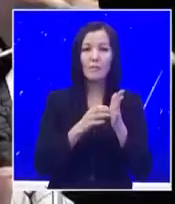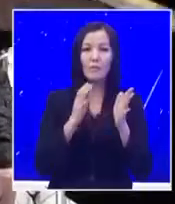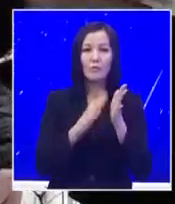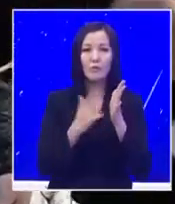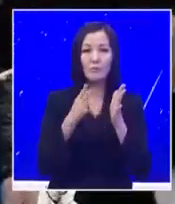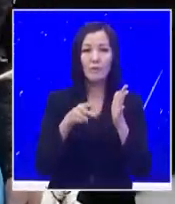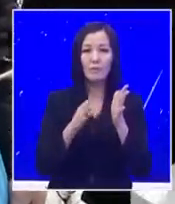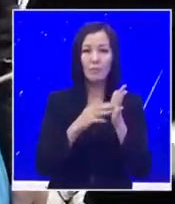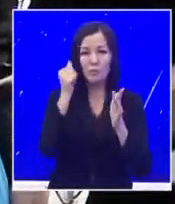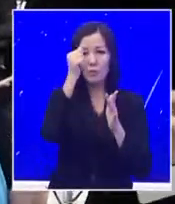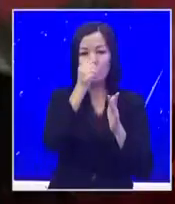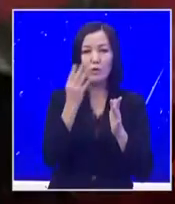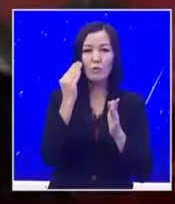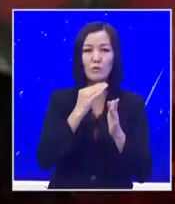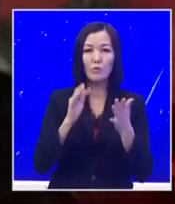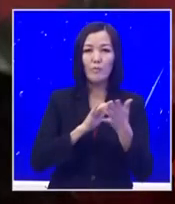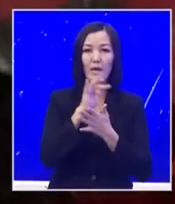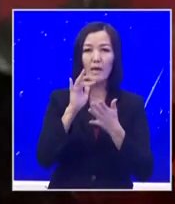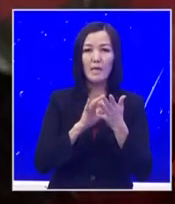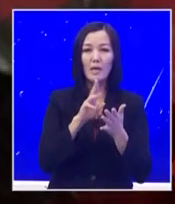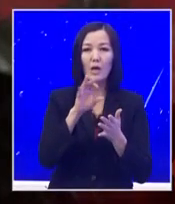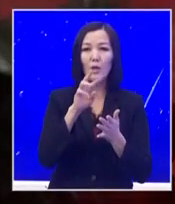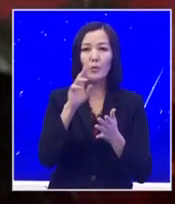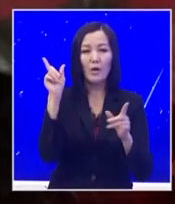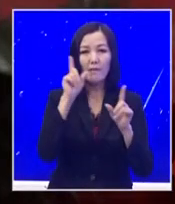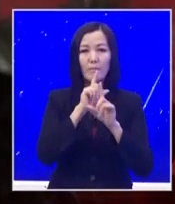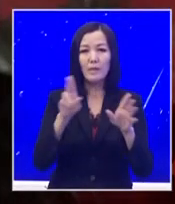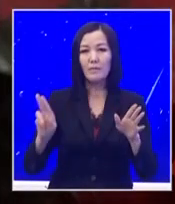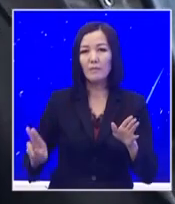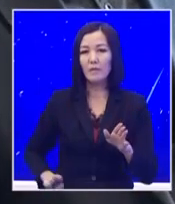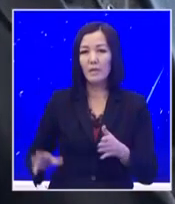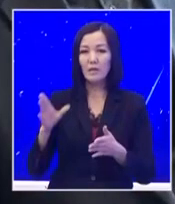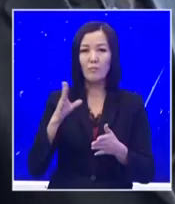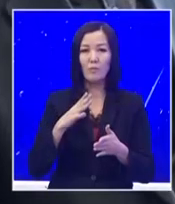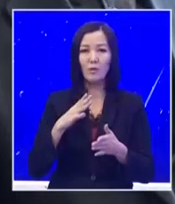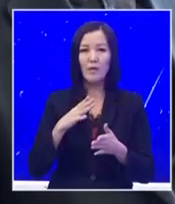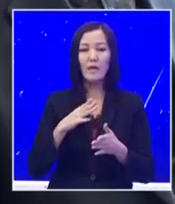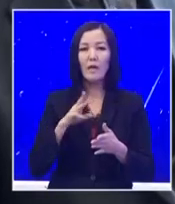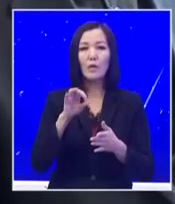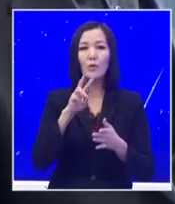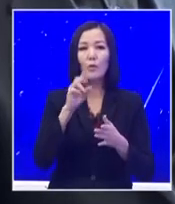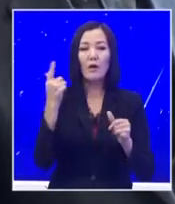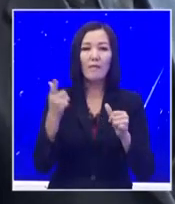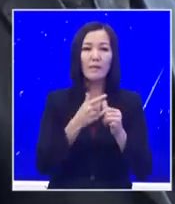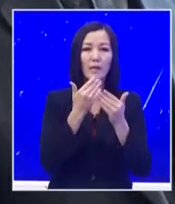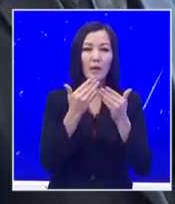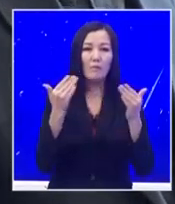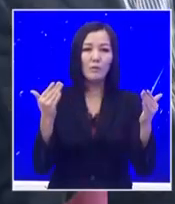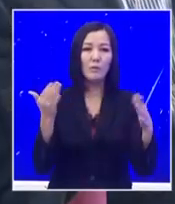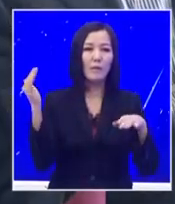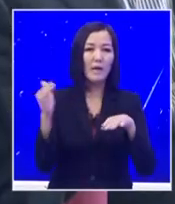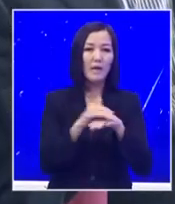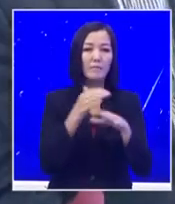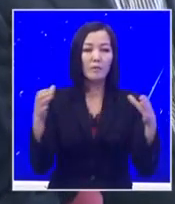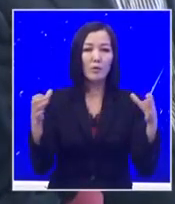1995-2009 жылдар аралығында Үштөбе қаласындағы Кемел Тоқаев мектебінің директоры болды. Сонымен қатар Кемел Тоқаев атындағы музей мен